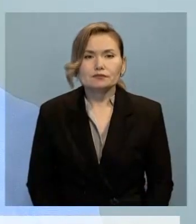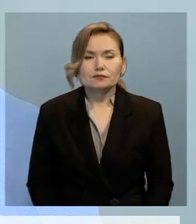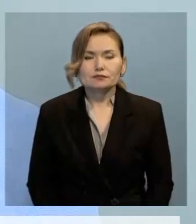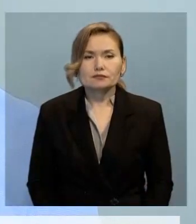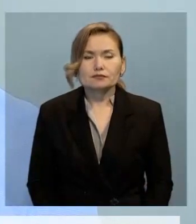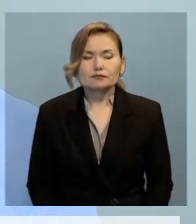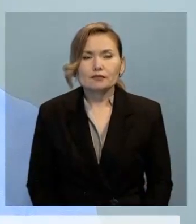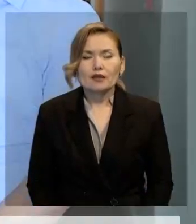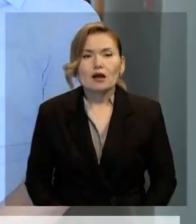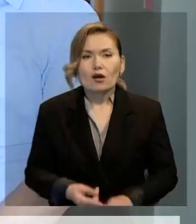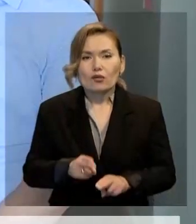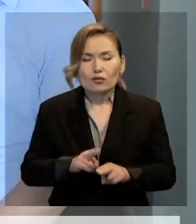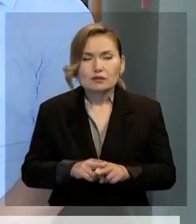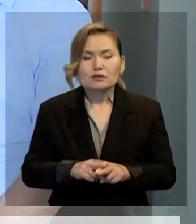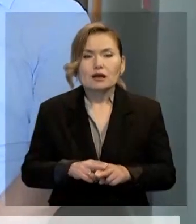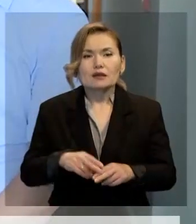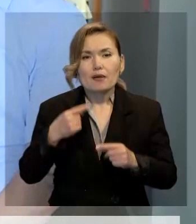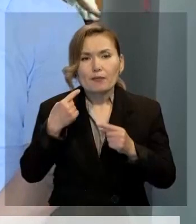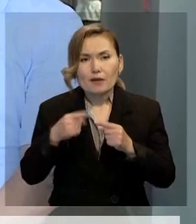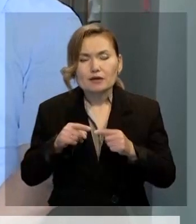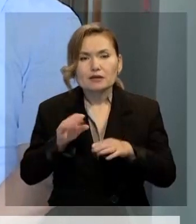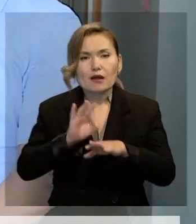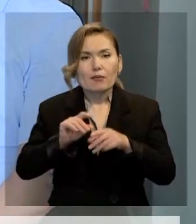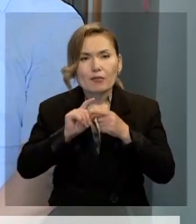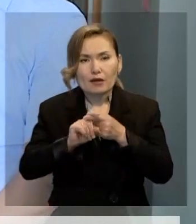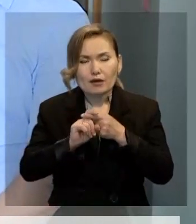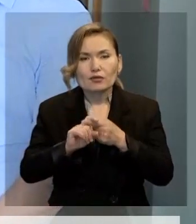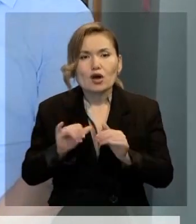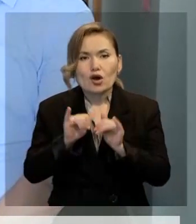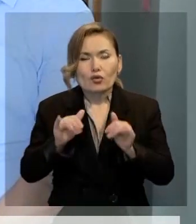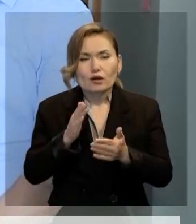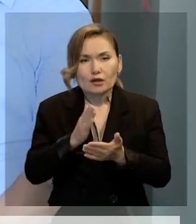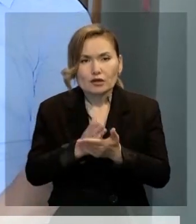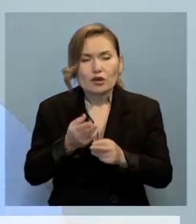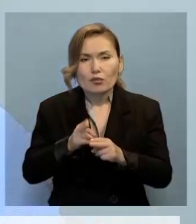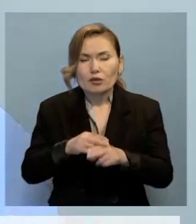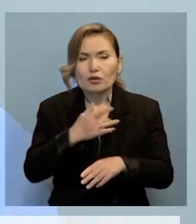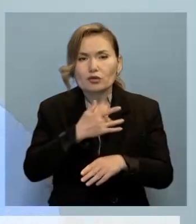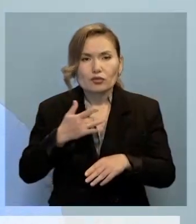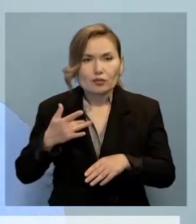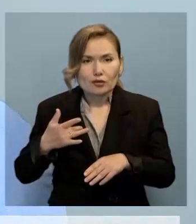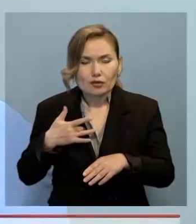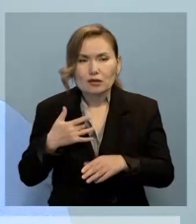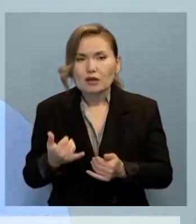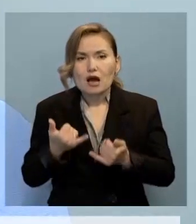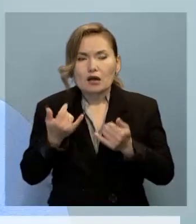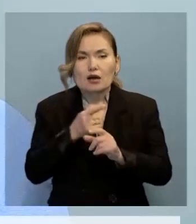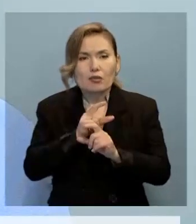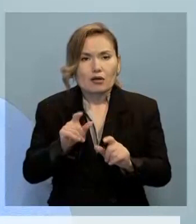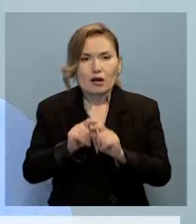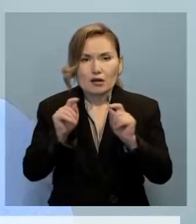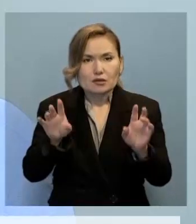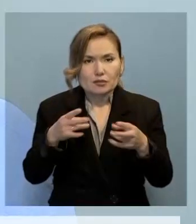цитомегалай вирустық инфекциялар, COVID-19 инфекциясын айтпағанда осындай вирустар көбейіп бара жатыр. Бұл науқастарды емдейтін арнайы